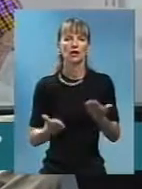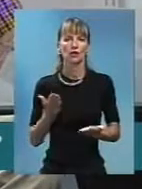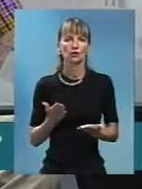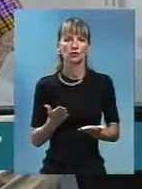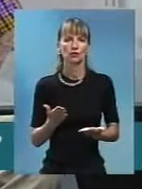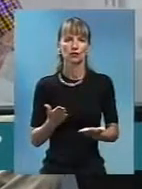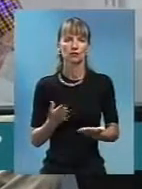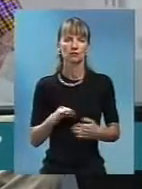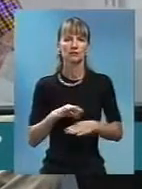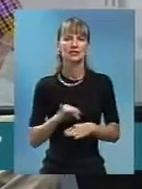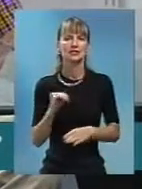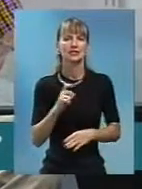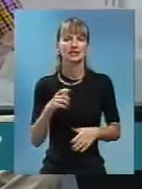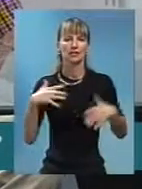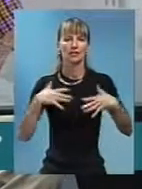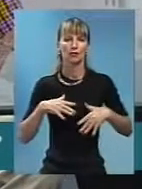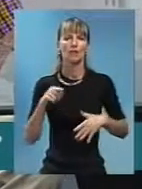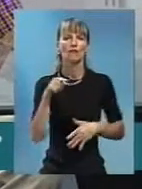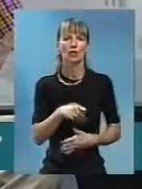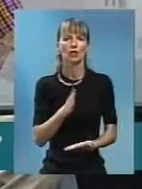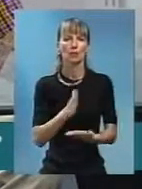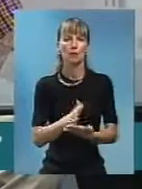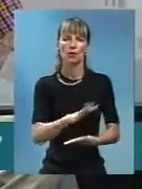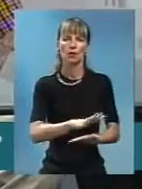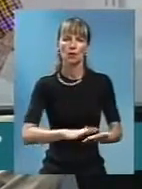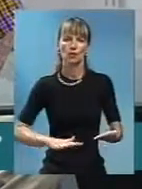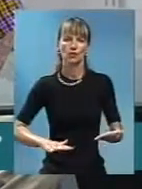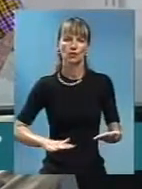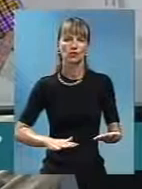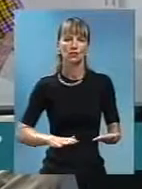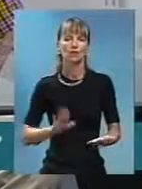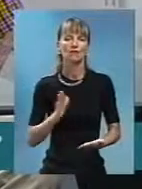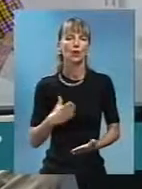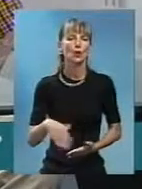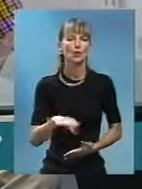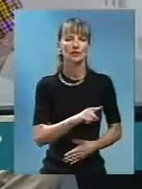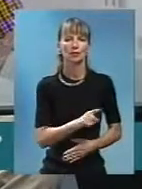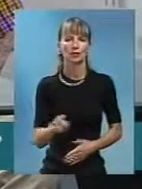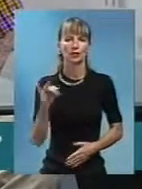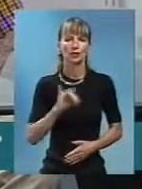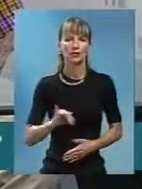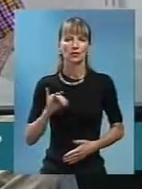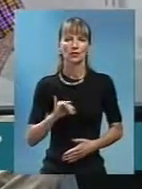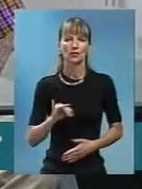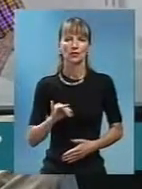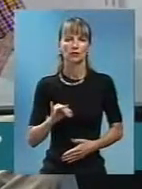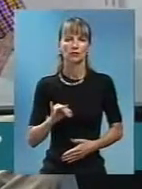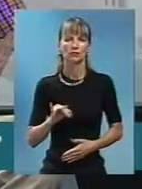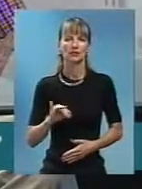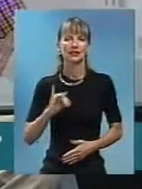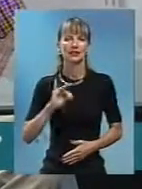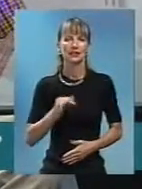її з Криму, з півдня, вона має продовження в усі періоди історії